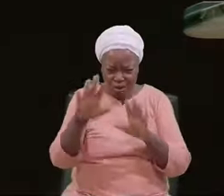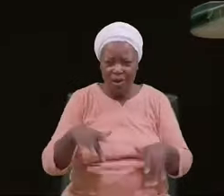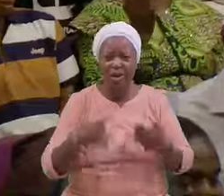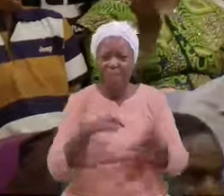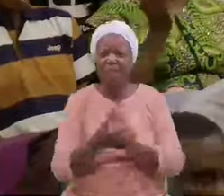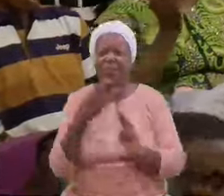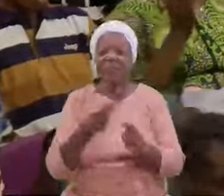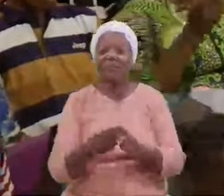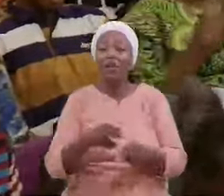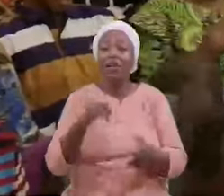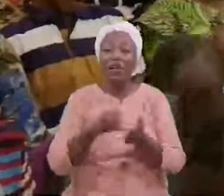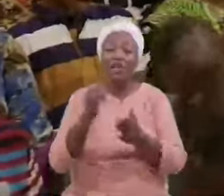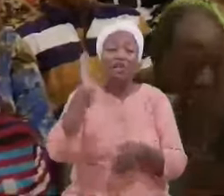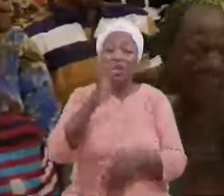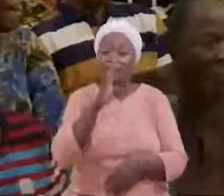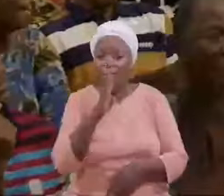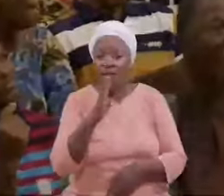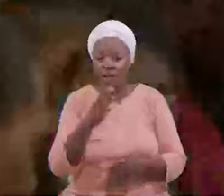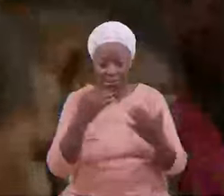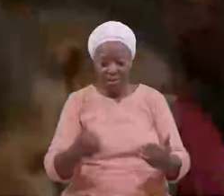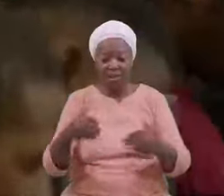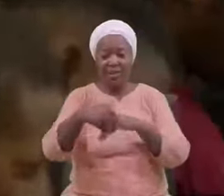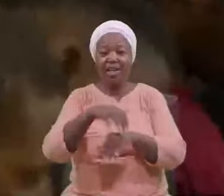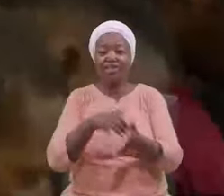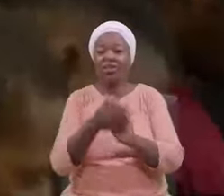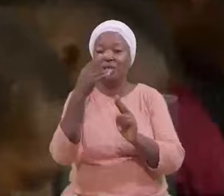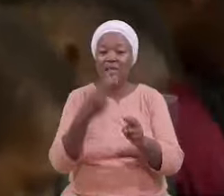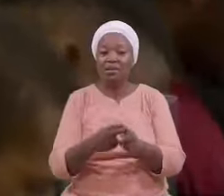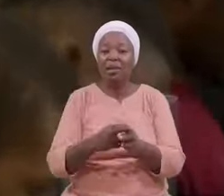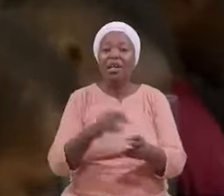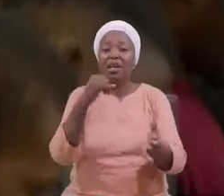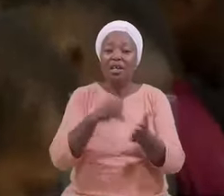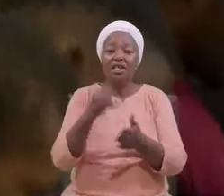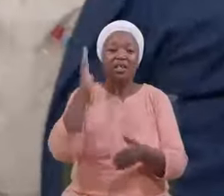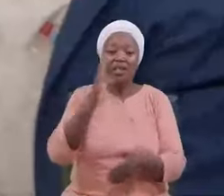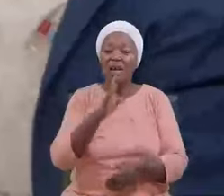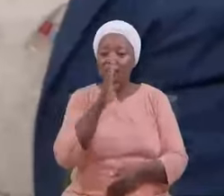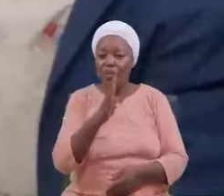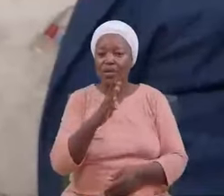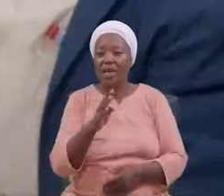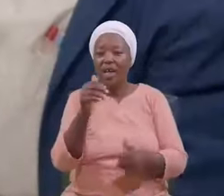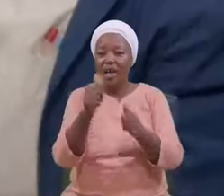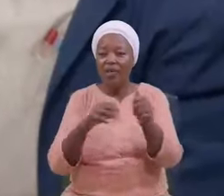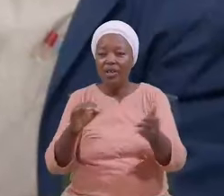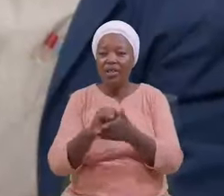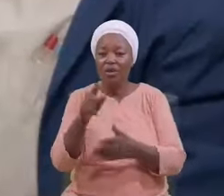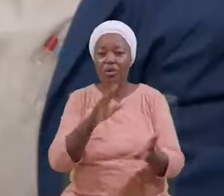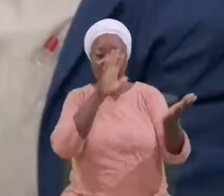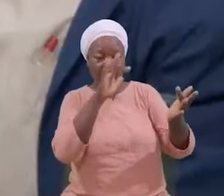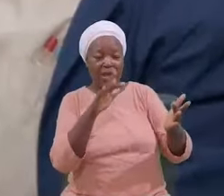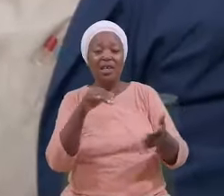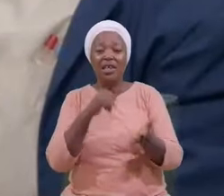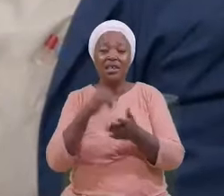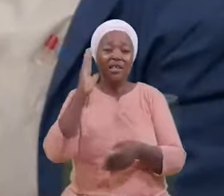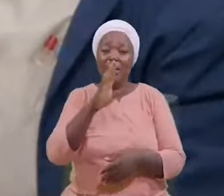dans votre vie. Ce soir, il en sera. Tout ce que vous espérez, il en sera